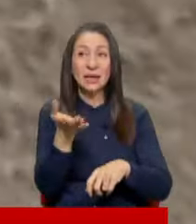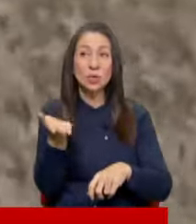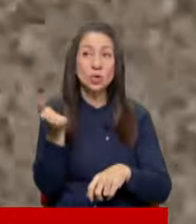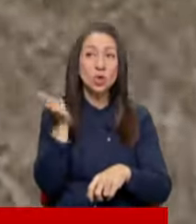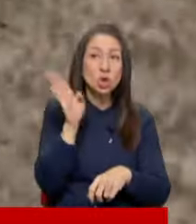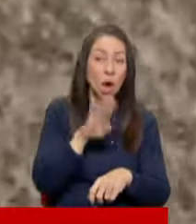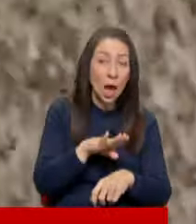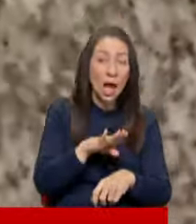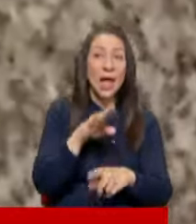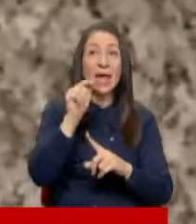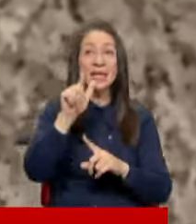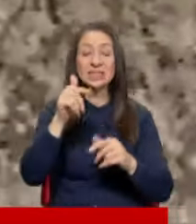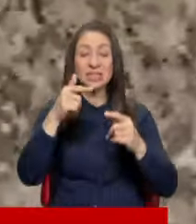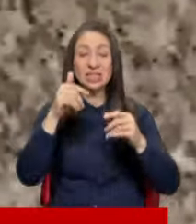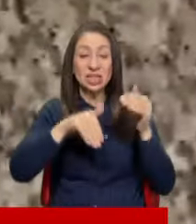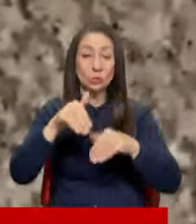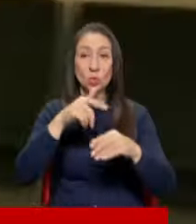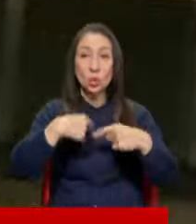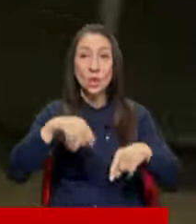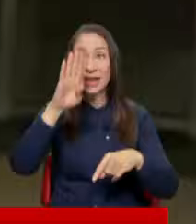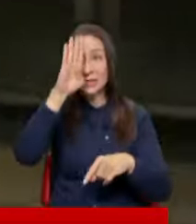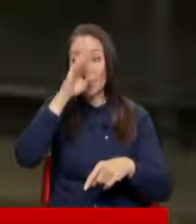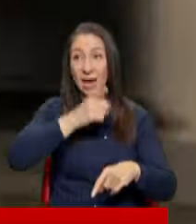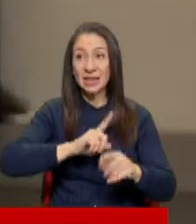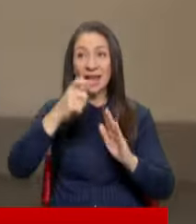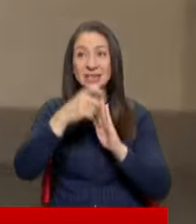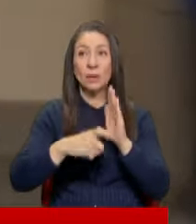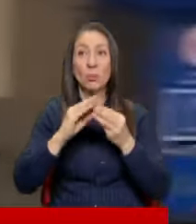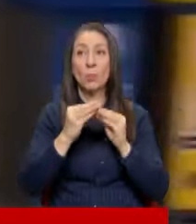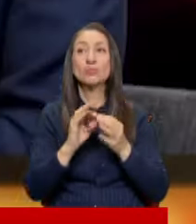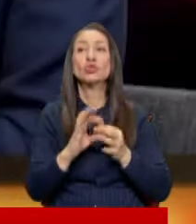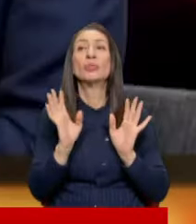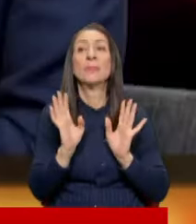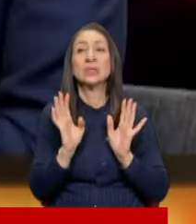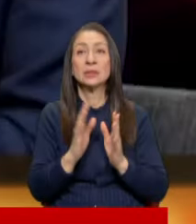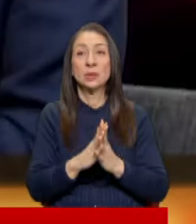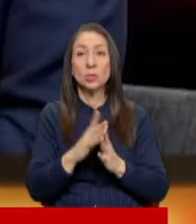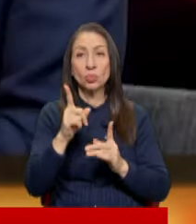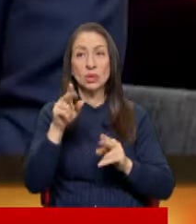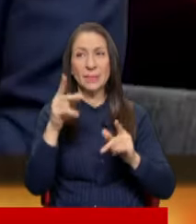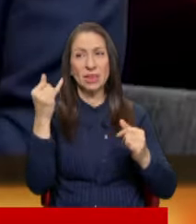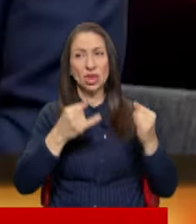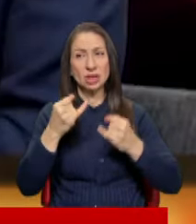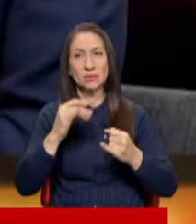geçmesine rağmen il seçim kurulunda İstanbul aday listesi krizi çözülememiş bu tür tartışmalar varsa da il seçim kurulu